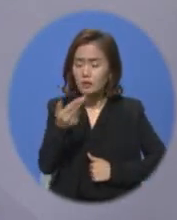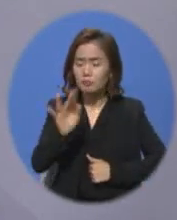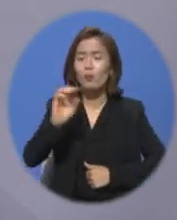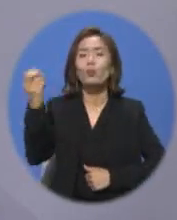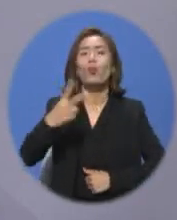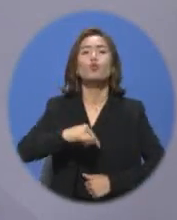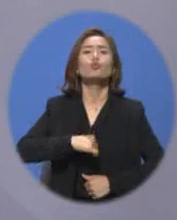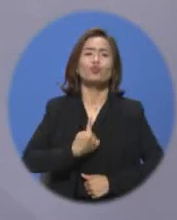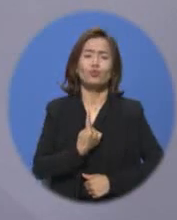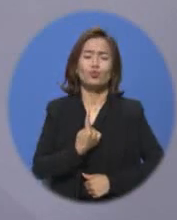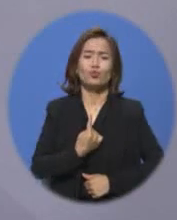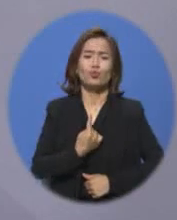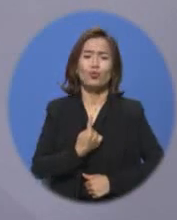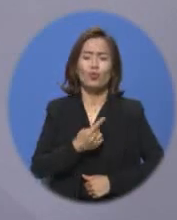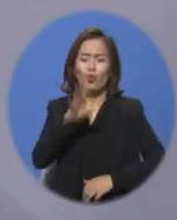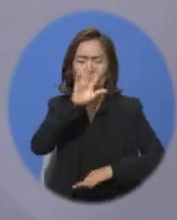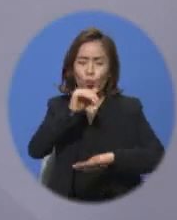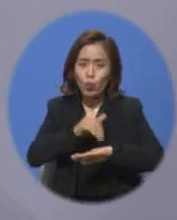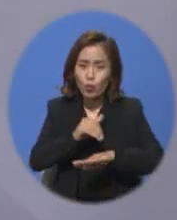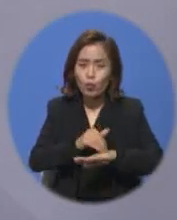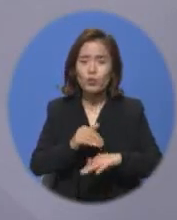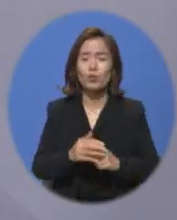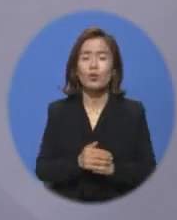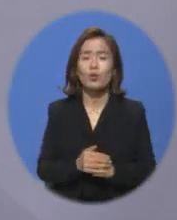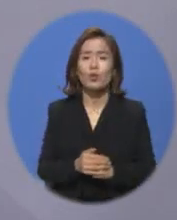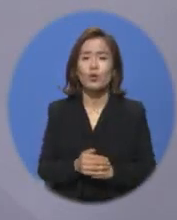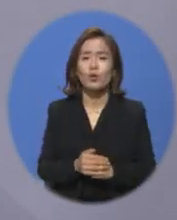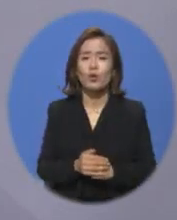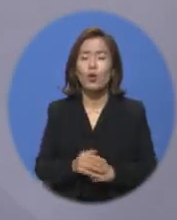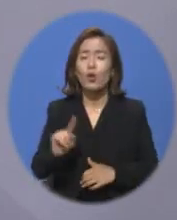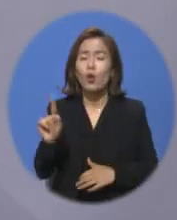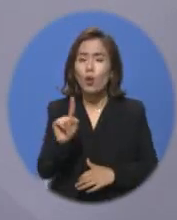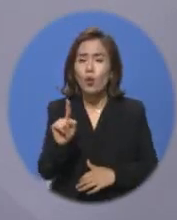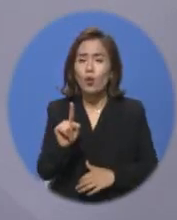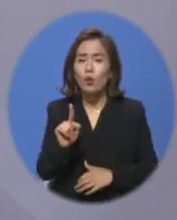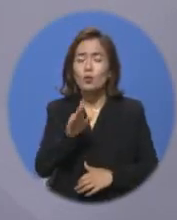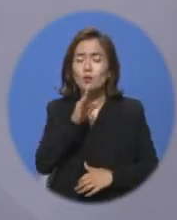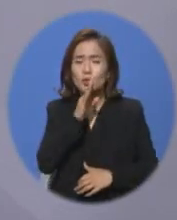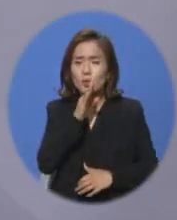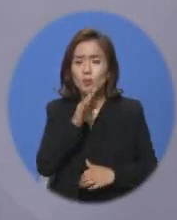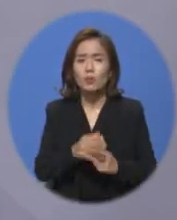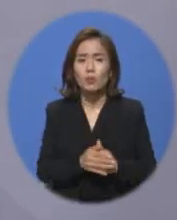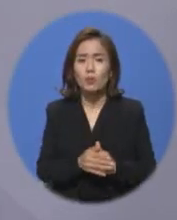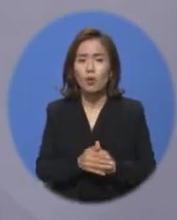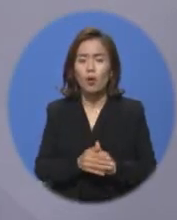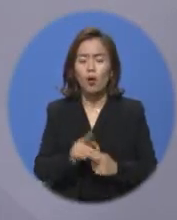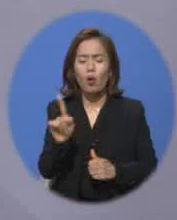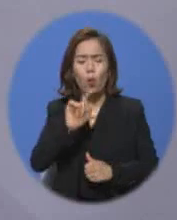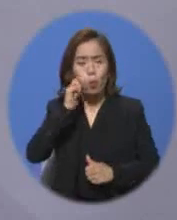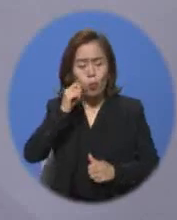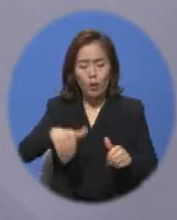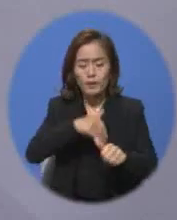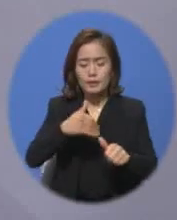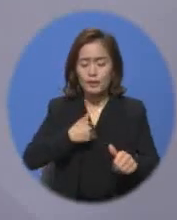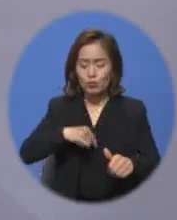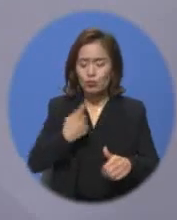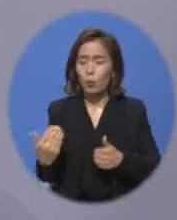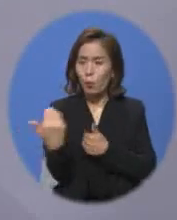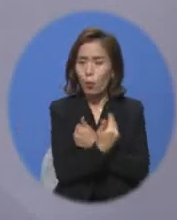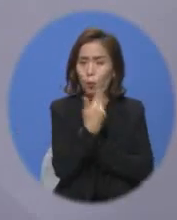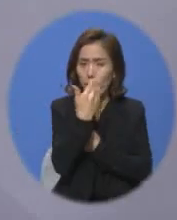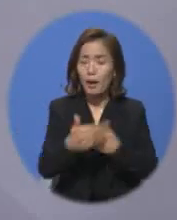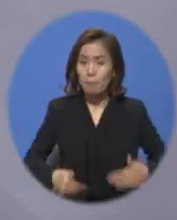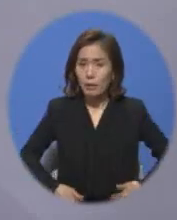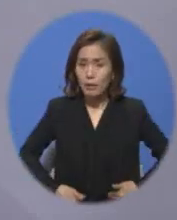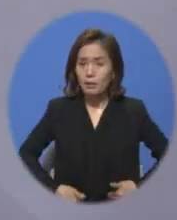가보호하는지역도있지만, 자기수양과훈련을통해개인은 극심한위험으로부터스스로를보호할수있습니다 .